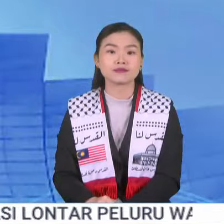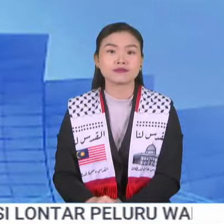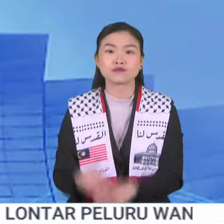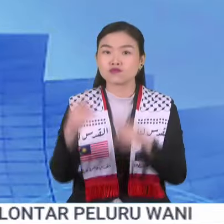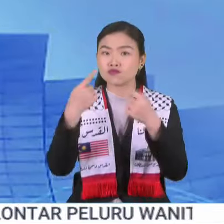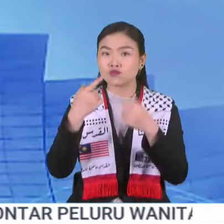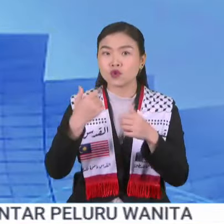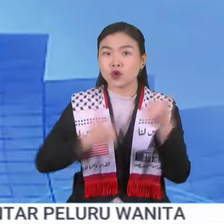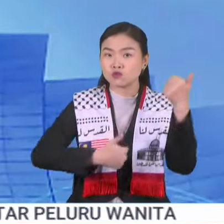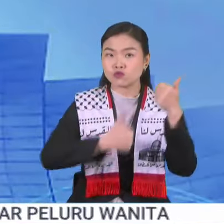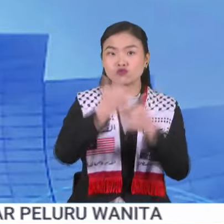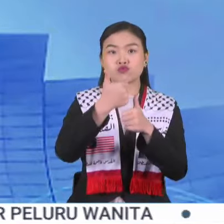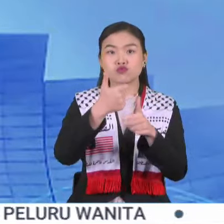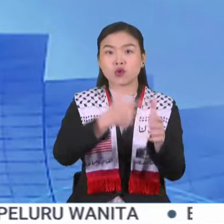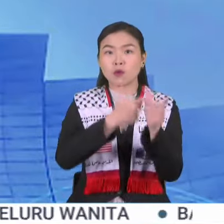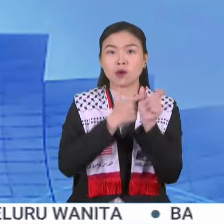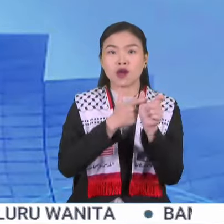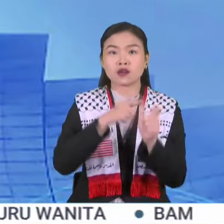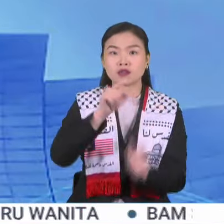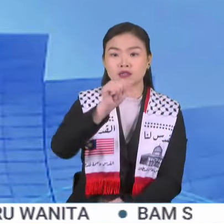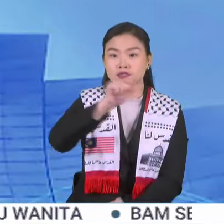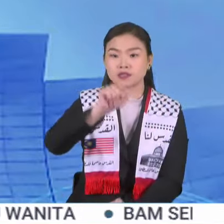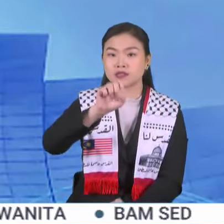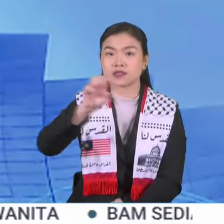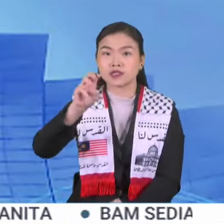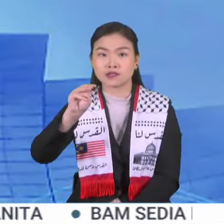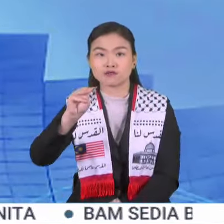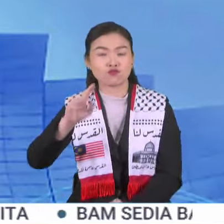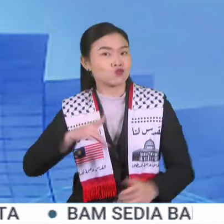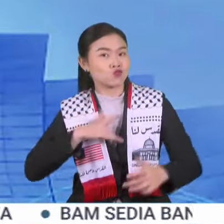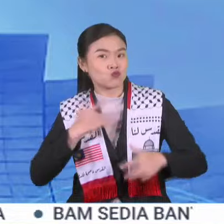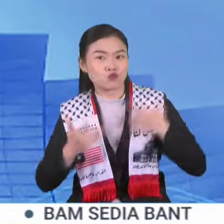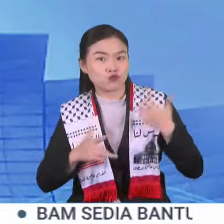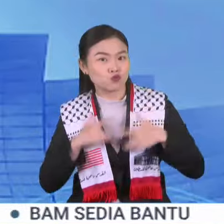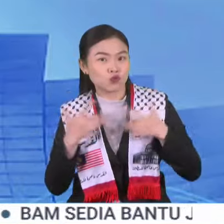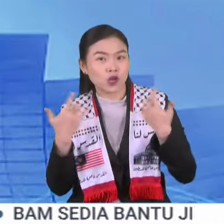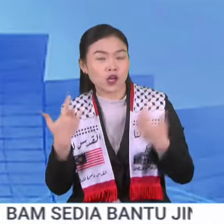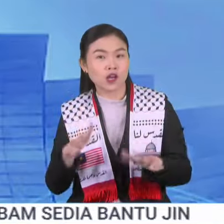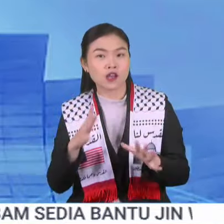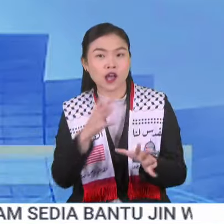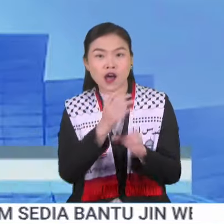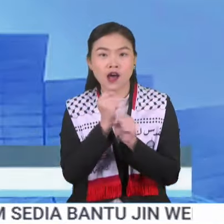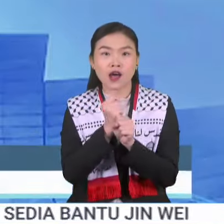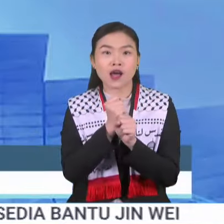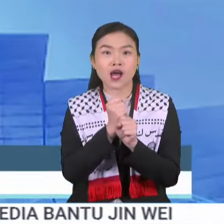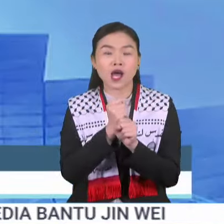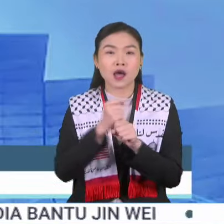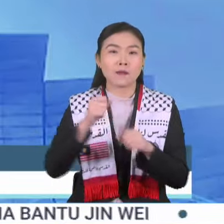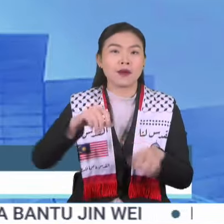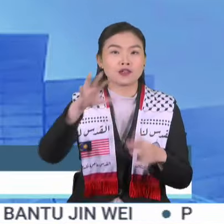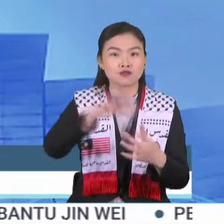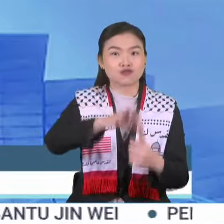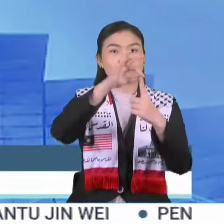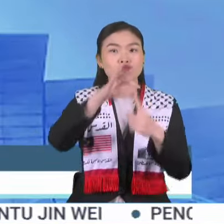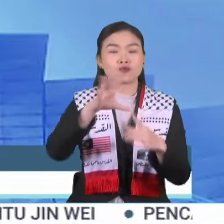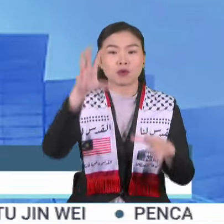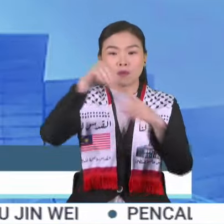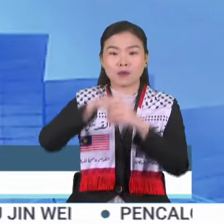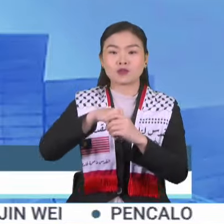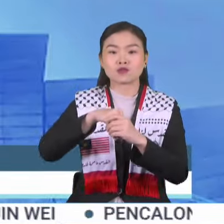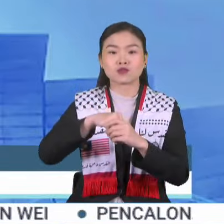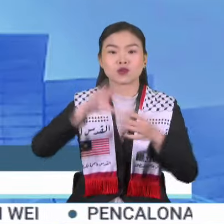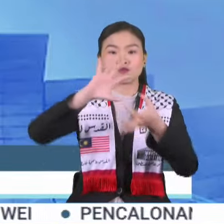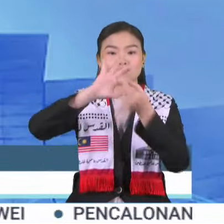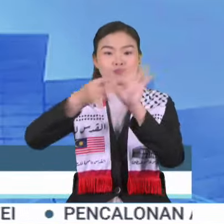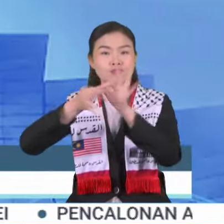Jaguar Pecut Kebangsaan Muhammad Azim Fahmi akui teruja selepas mengetahui slot wildcard ke Sukan Olimpik Paris 2024 kini